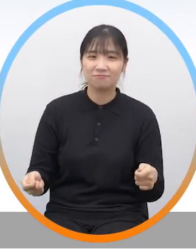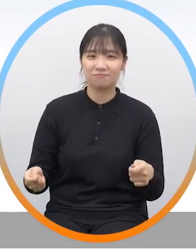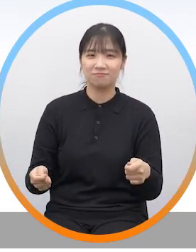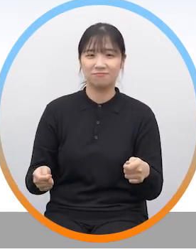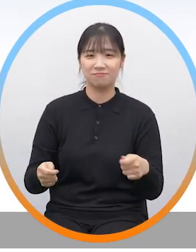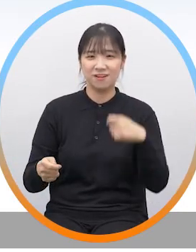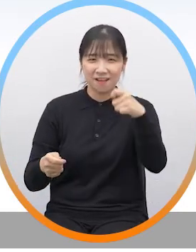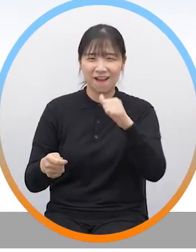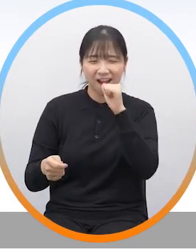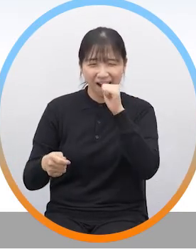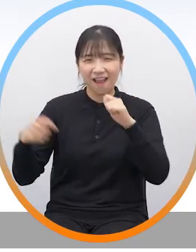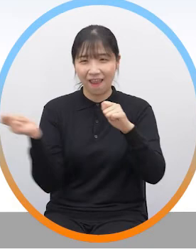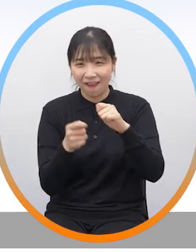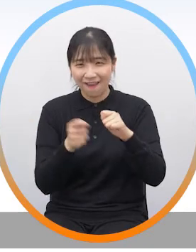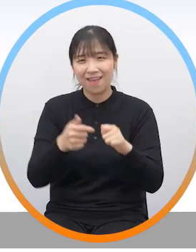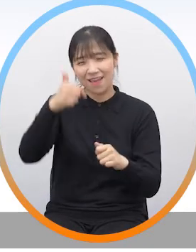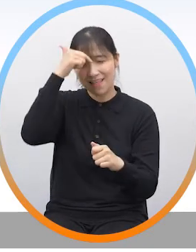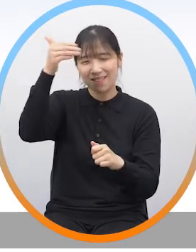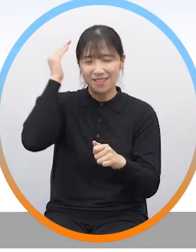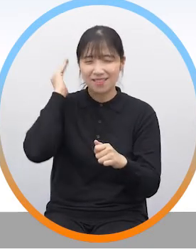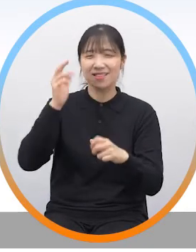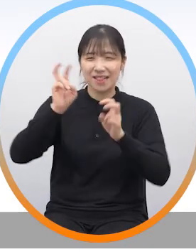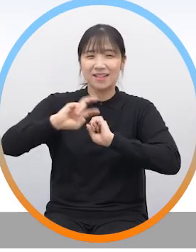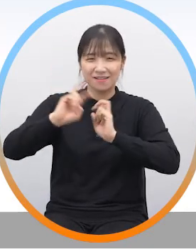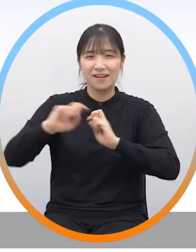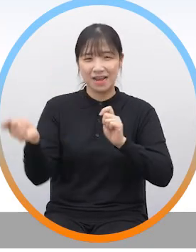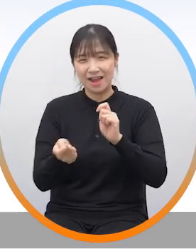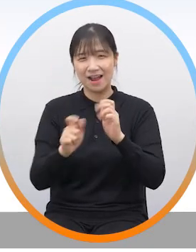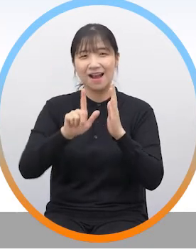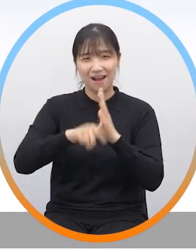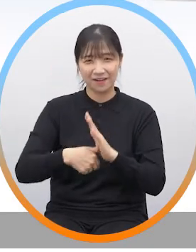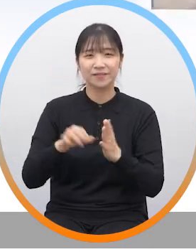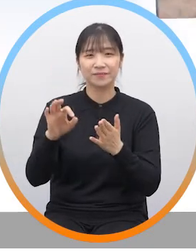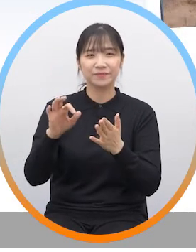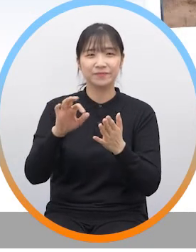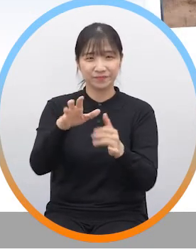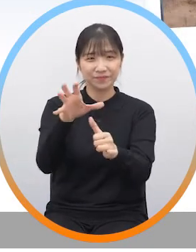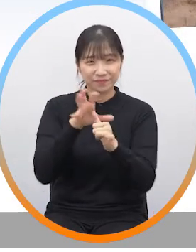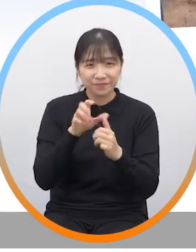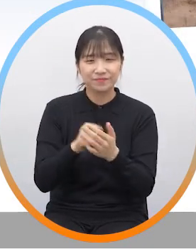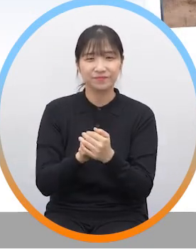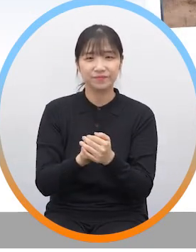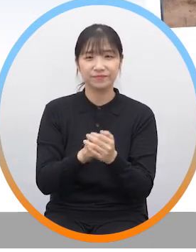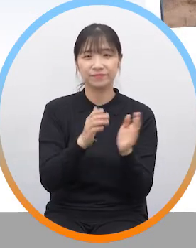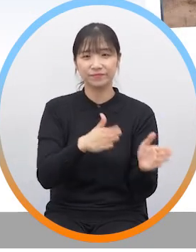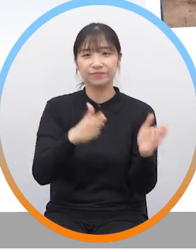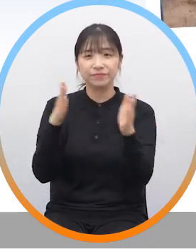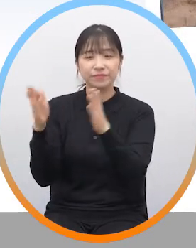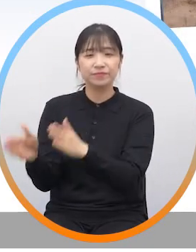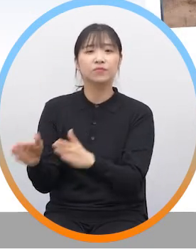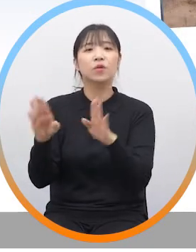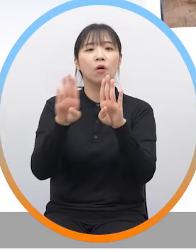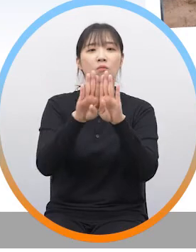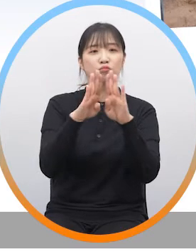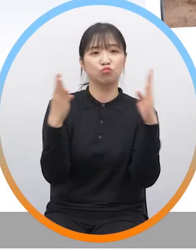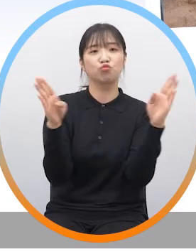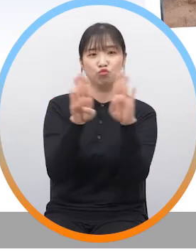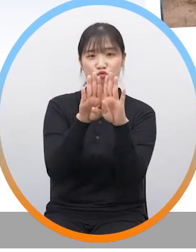뭐 깽과리 이런 것은 옛날 농악을 할 때 다 쓰던 것이고. 자, 우리가 문에 좀 또